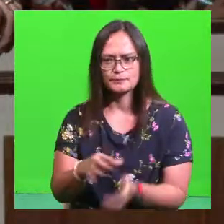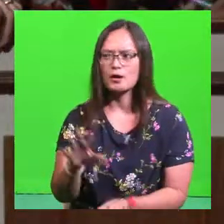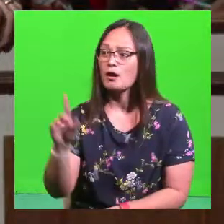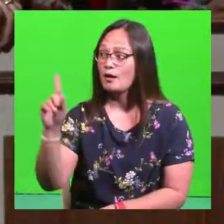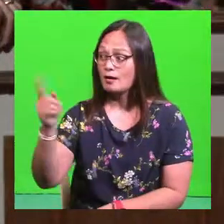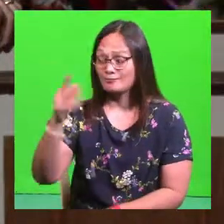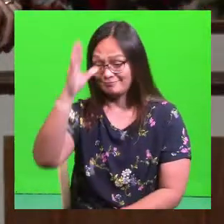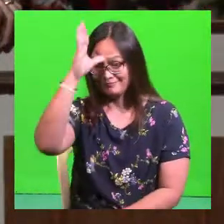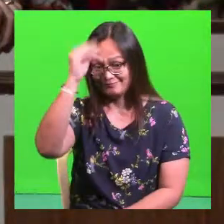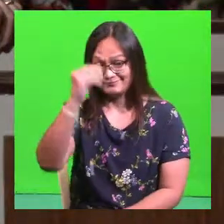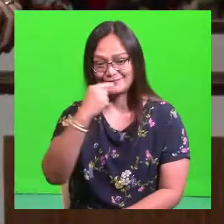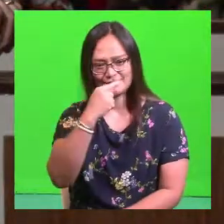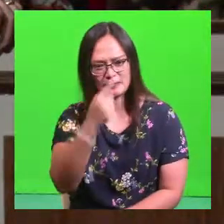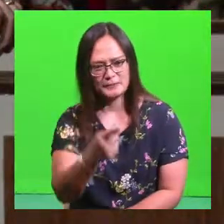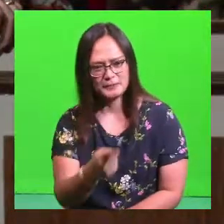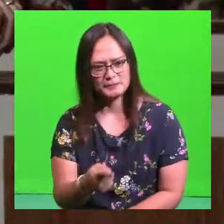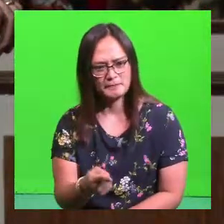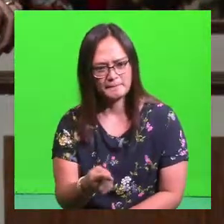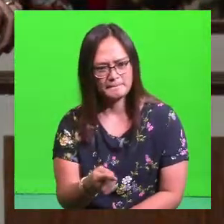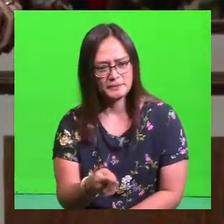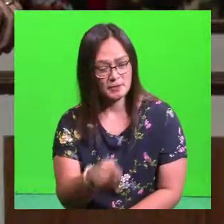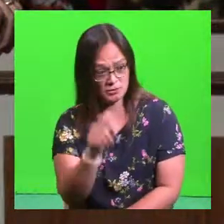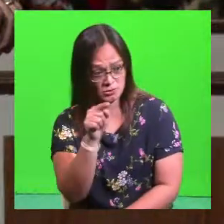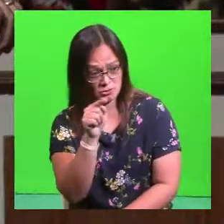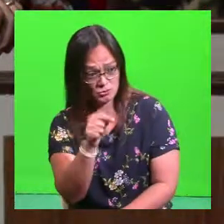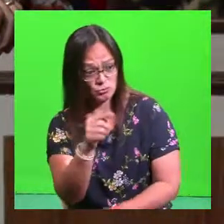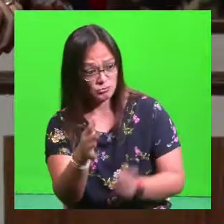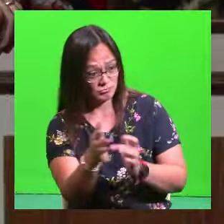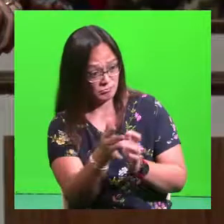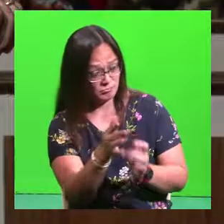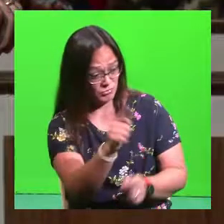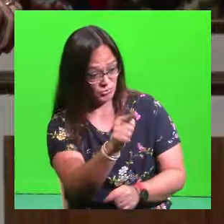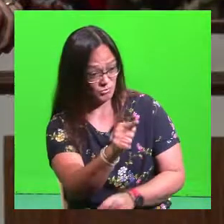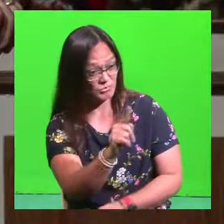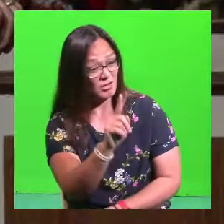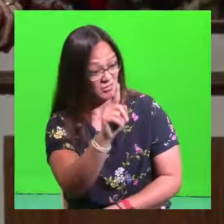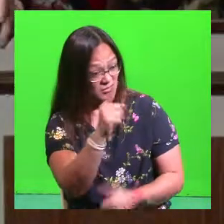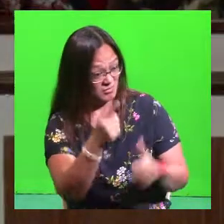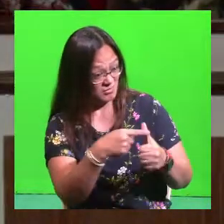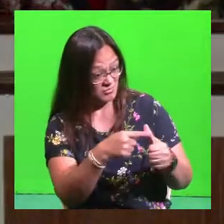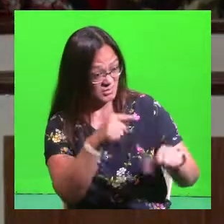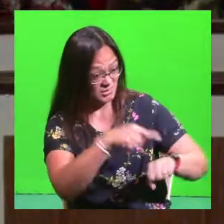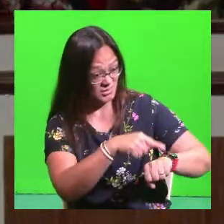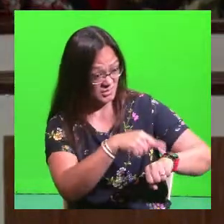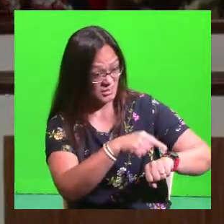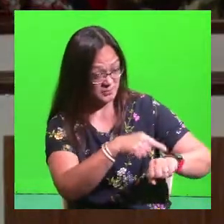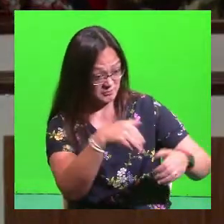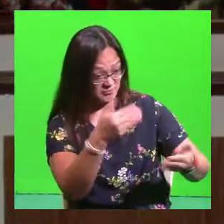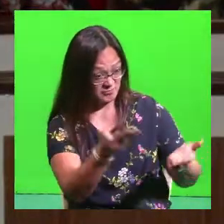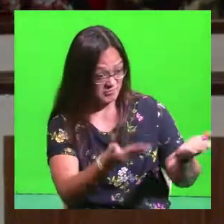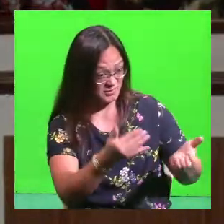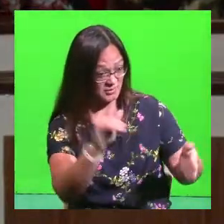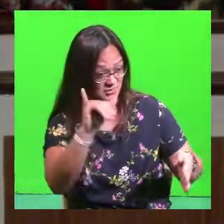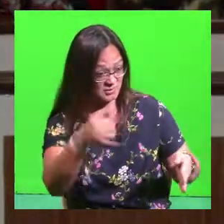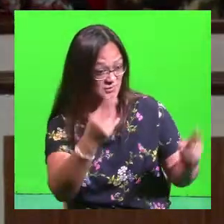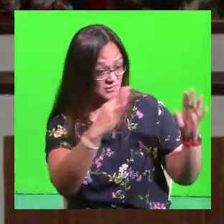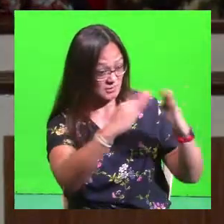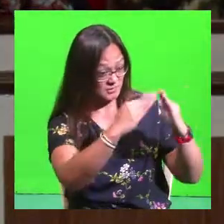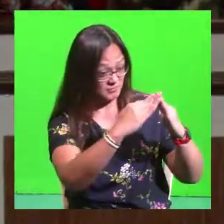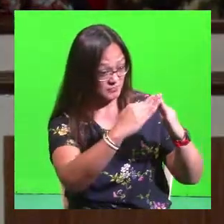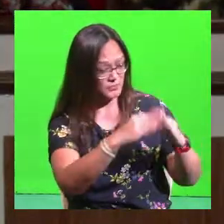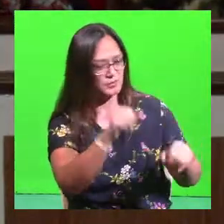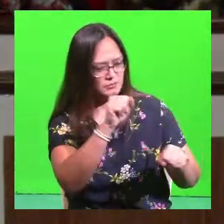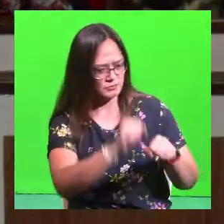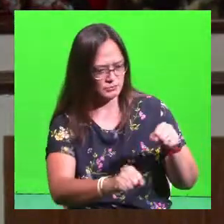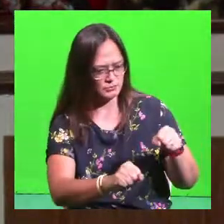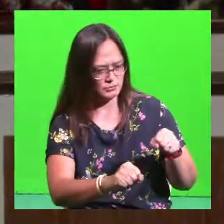lang naparito sa Jerusalem at hindi mo alam mga bagay na nangyayari. At sinabi nila ang tungkol sa Panginoon, tungkol